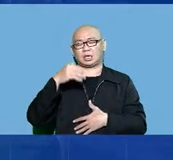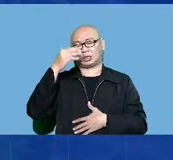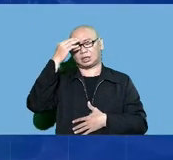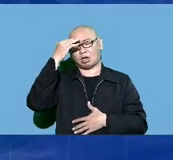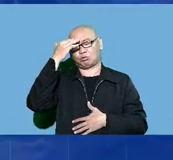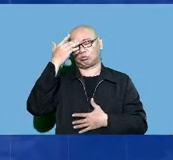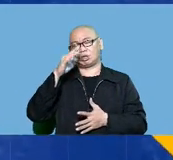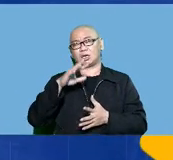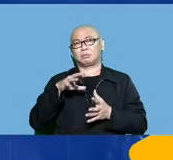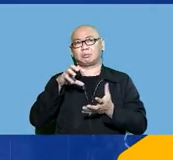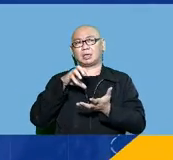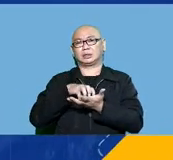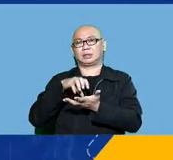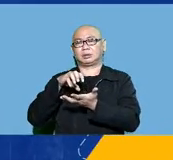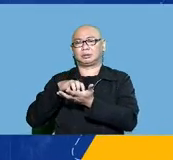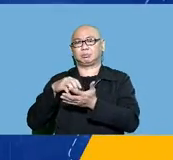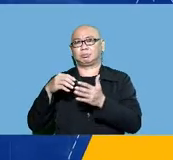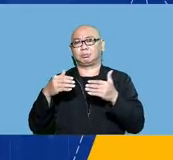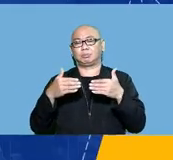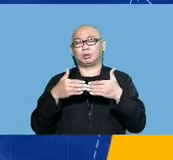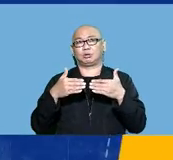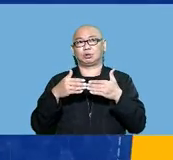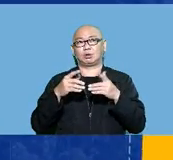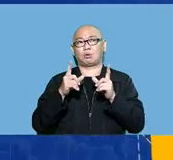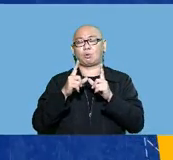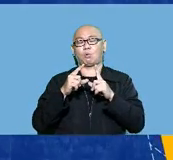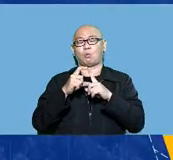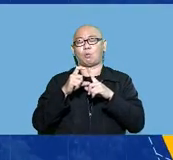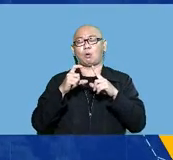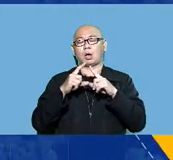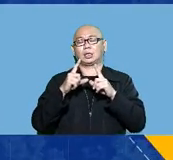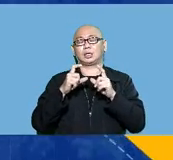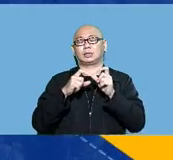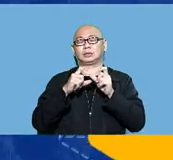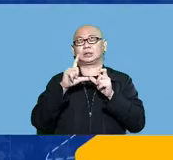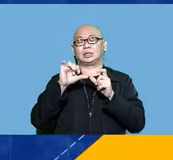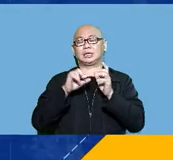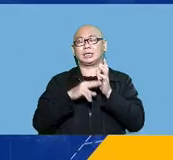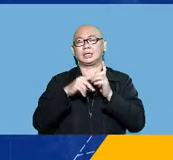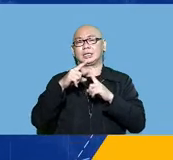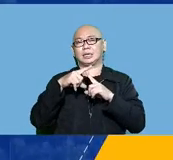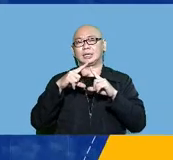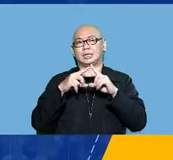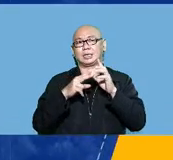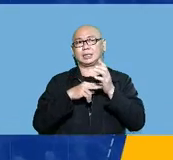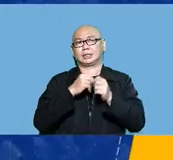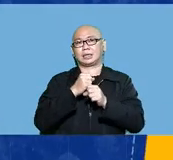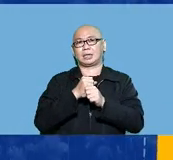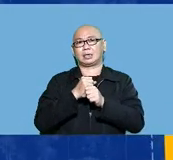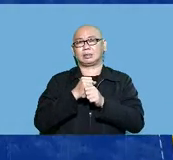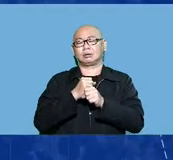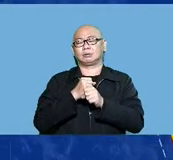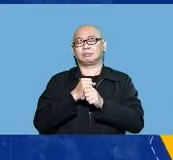sudah dipasang di bendungan Wadaslintang, di Kedungombo, di Gajah Mungkur yang